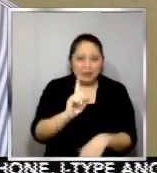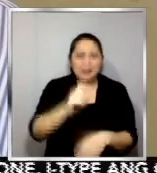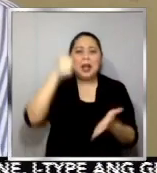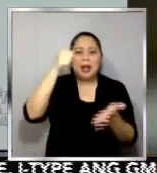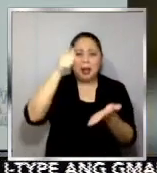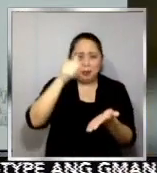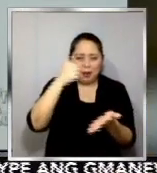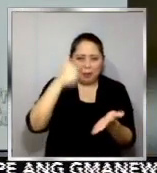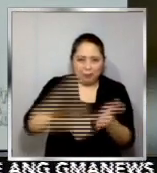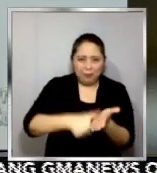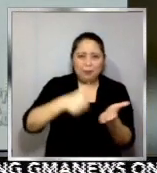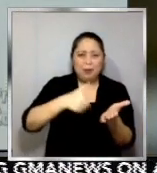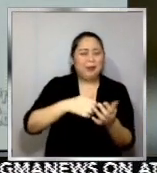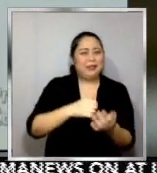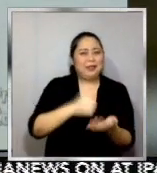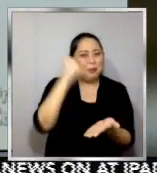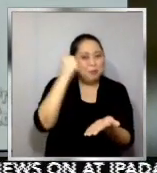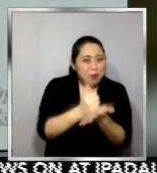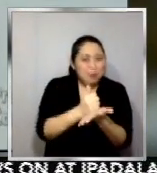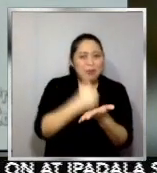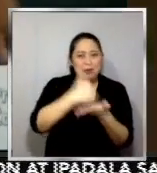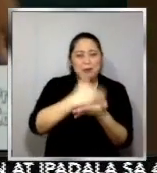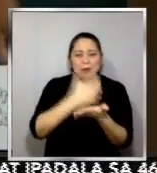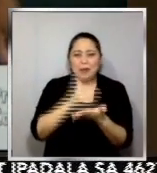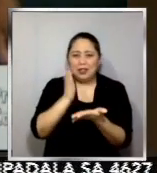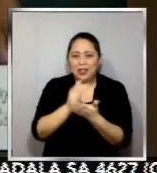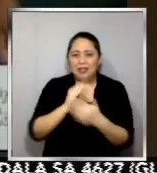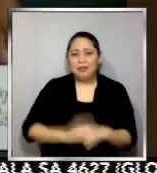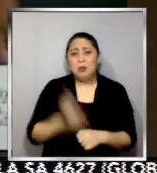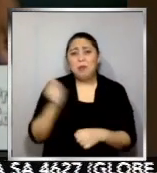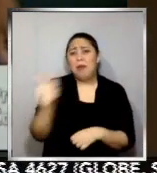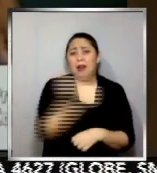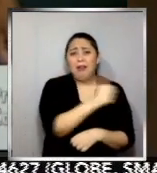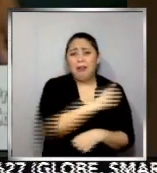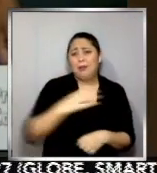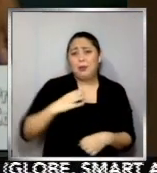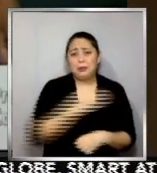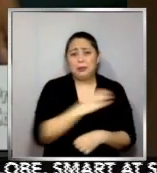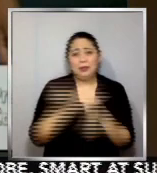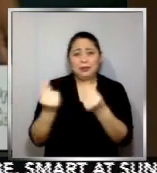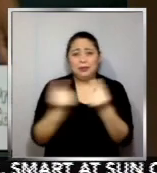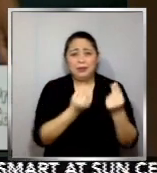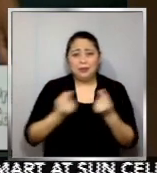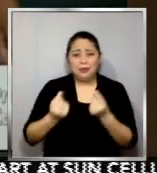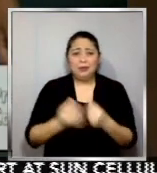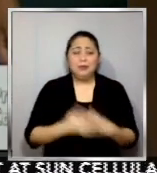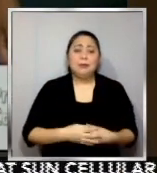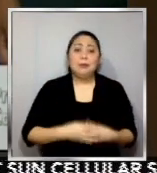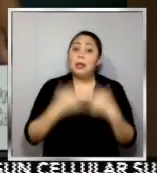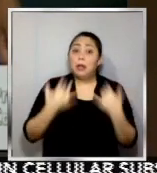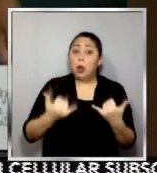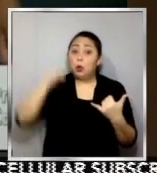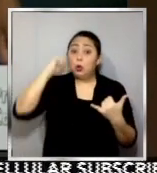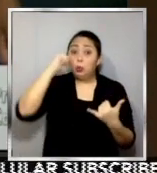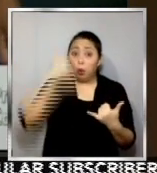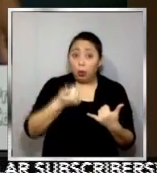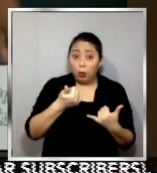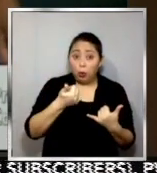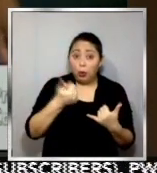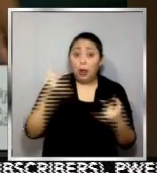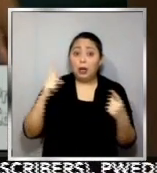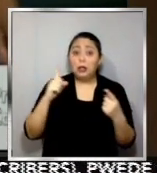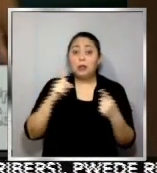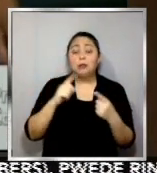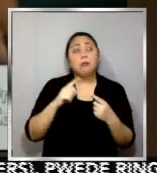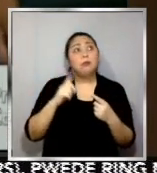gawin. Nagpatawag ng special session ng Pangulo simula bukas hanggang October 16 para talakayin ang 2021